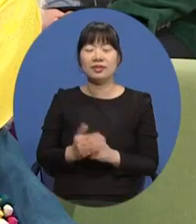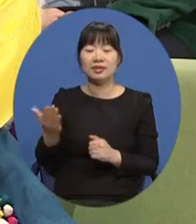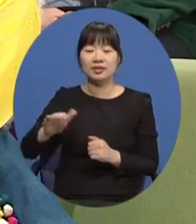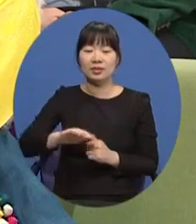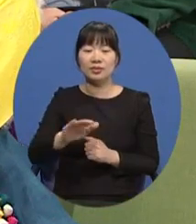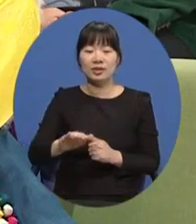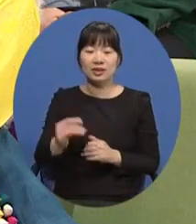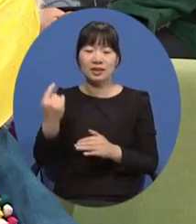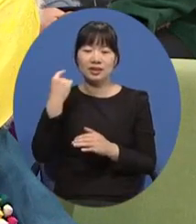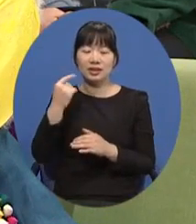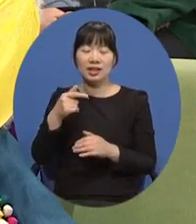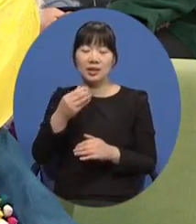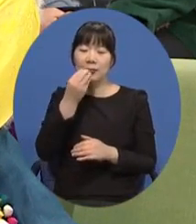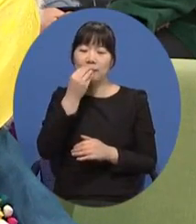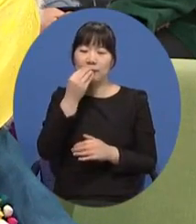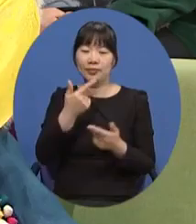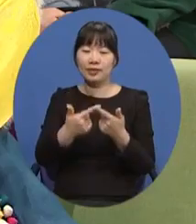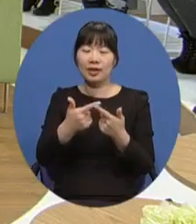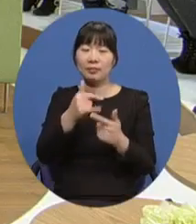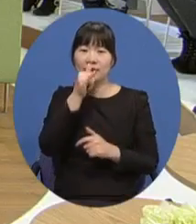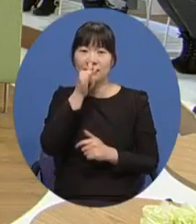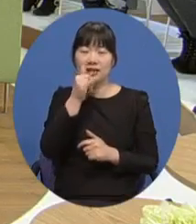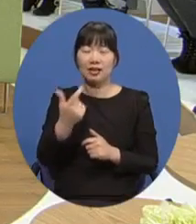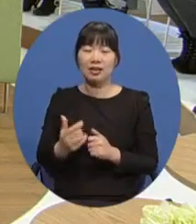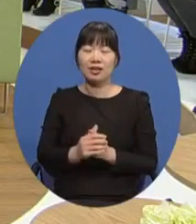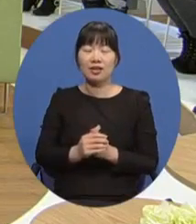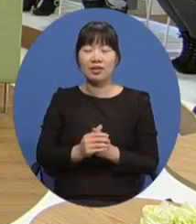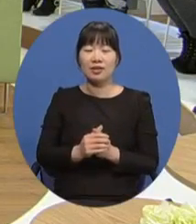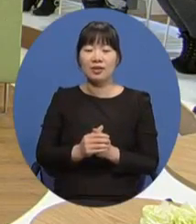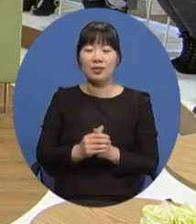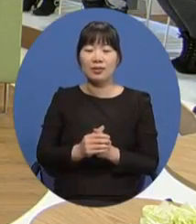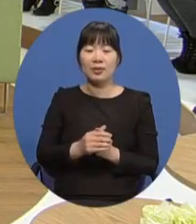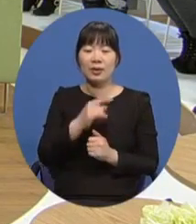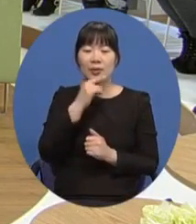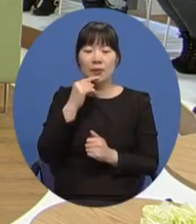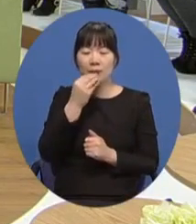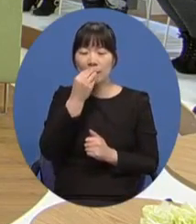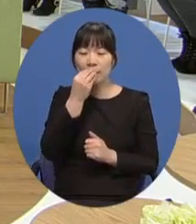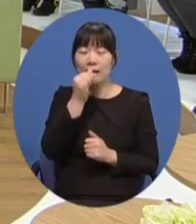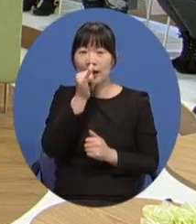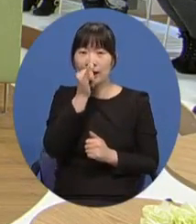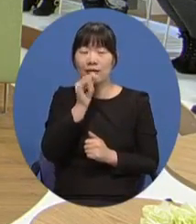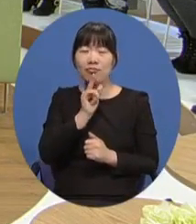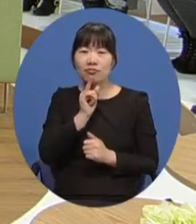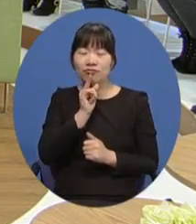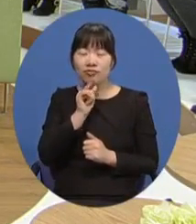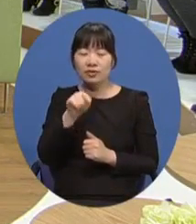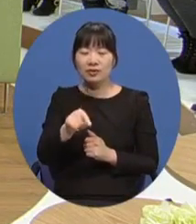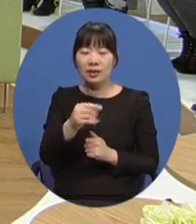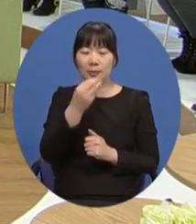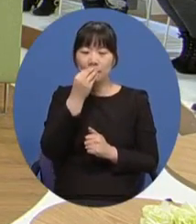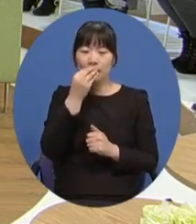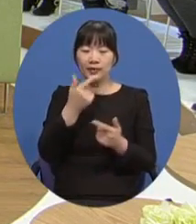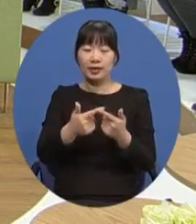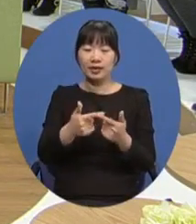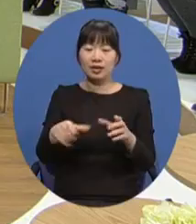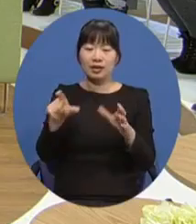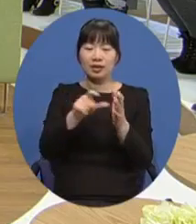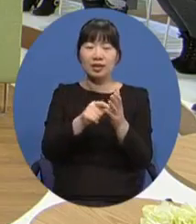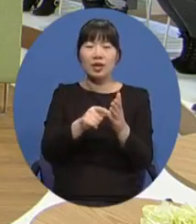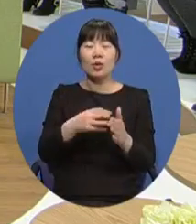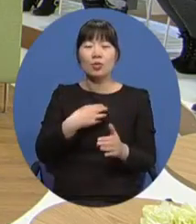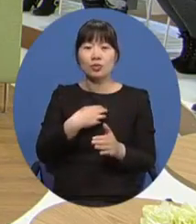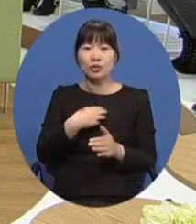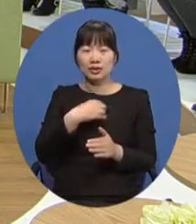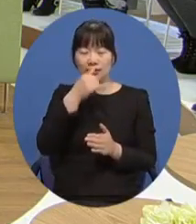그런데 우리 집 뒤에 감나무가 있습니다. 그런데 일찍 오면 이 홍새가 일찍 되는 홍새가 있어요. 여러분 그 감나무에 올라가는 거 상당히